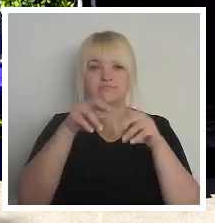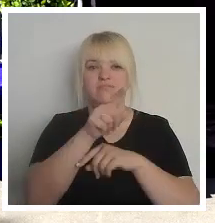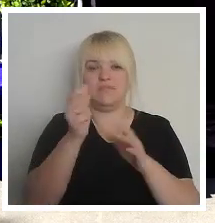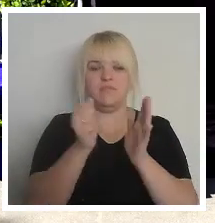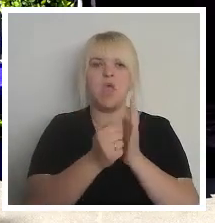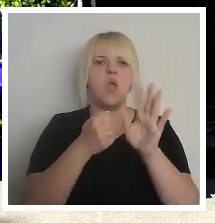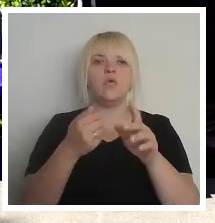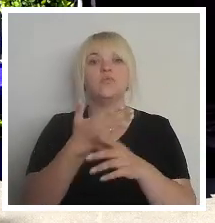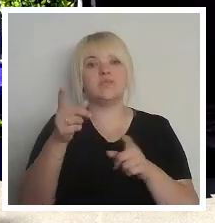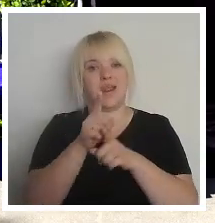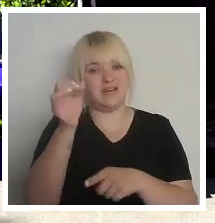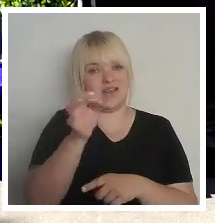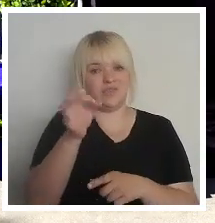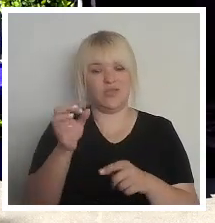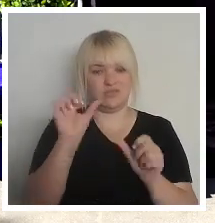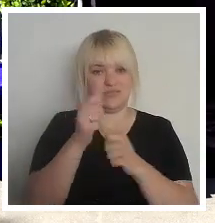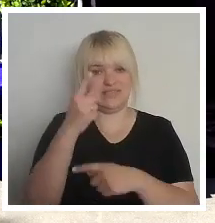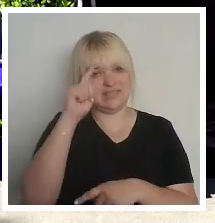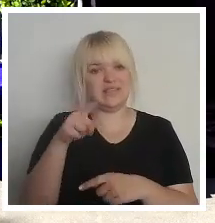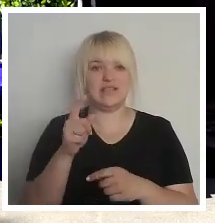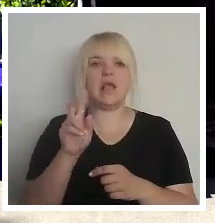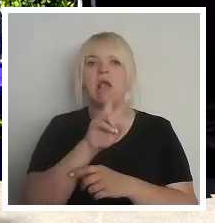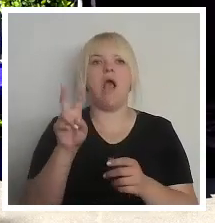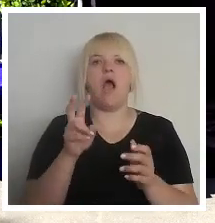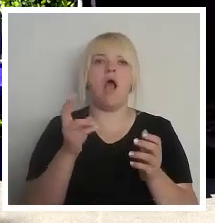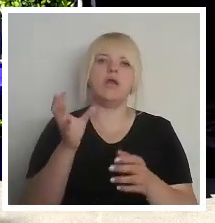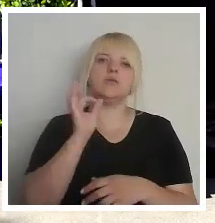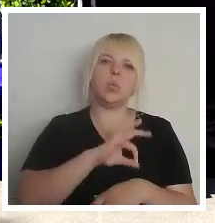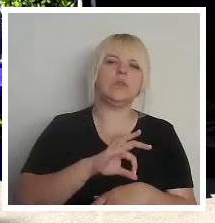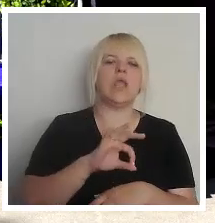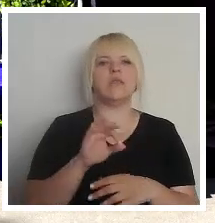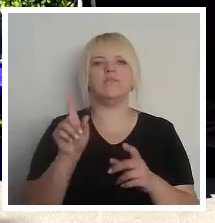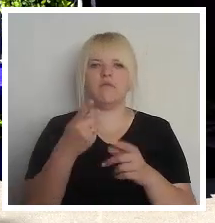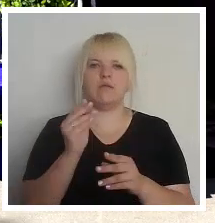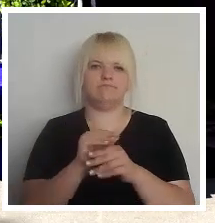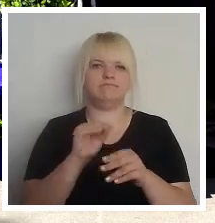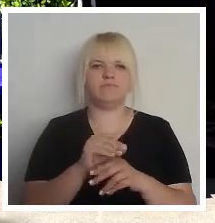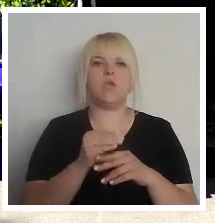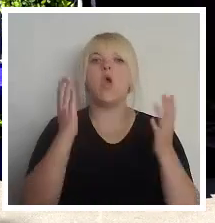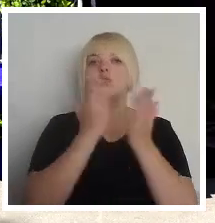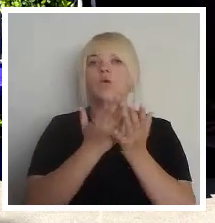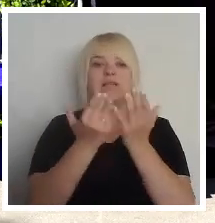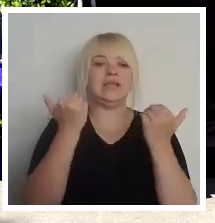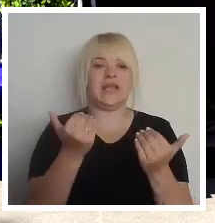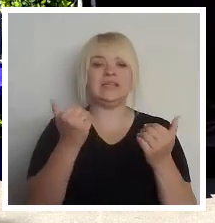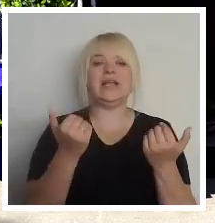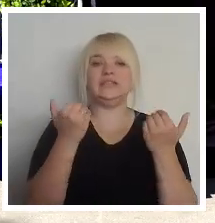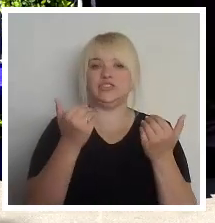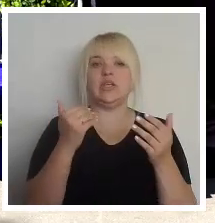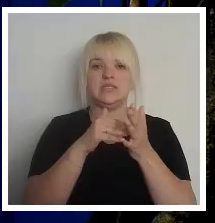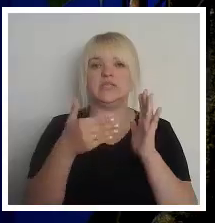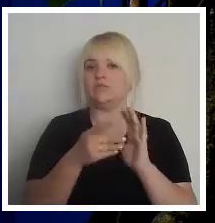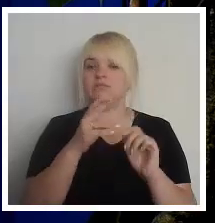redzat iespējas gūt ieņēmumus vēl kādas? Noteikti šobrīd šajā situācijā nē, tāpēc,